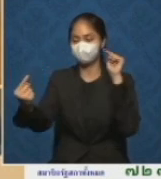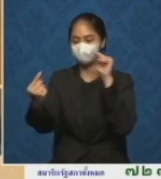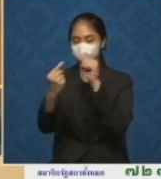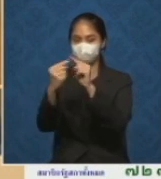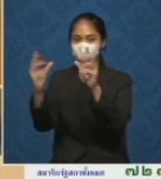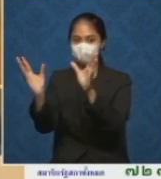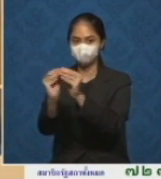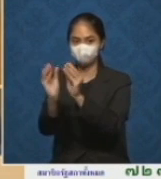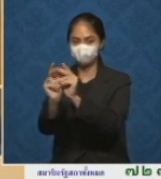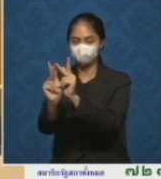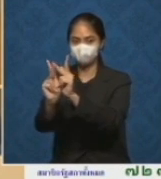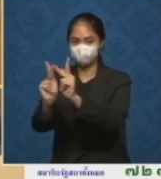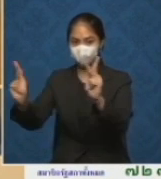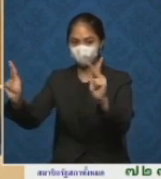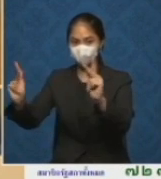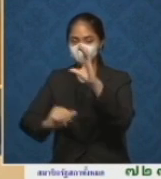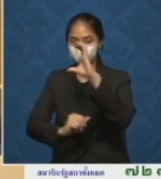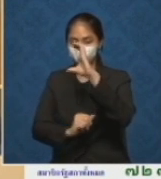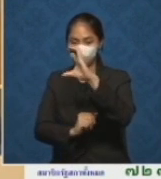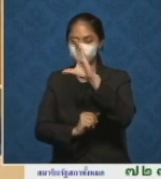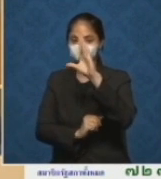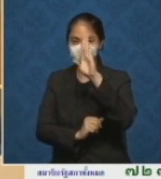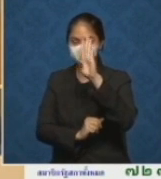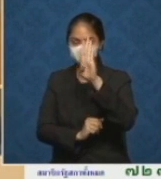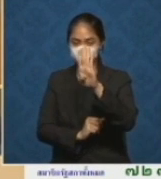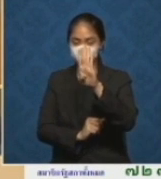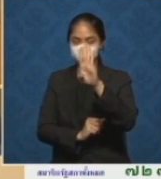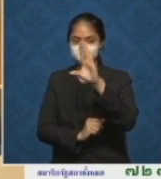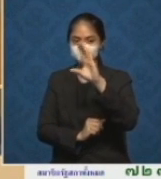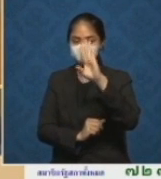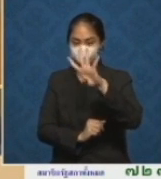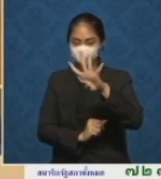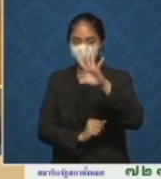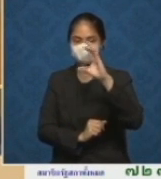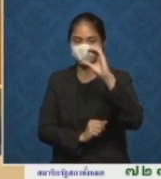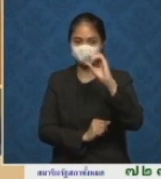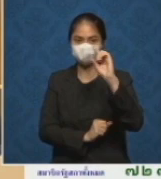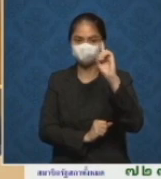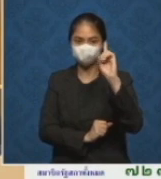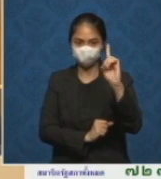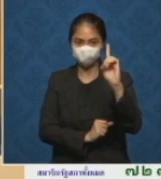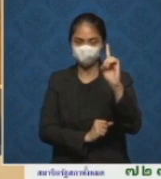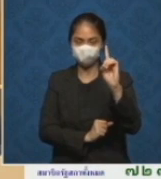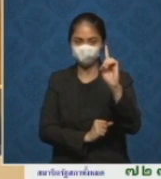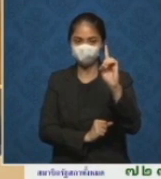ชุมคณะกรรมาธิการ CB401 ชั้น4ครับเรียนที่ประชุม